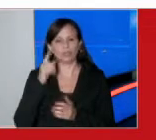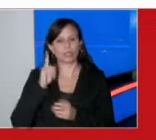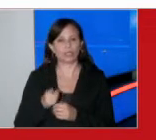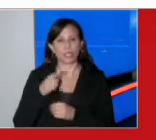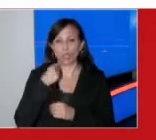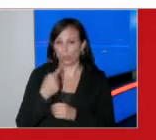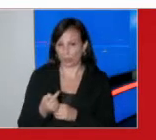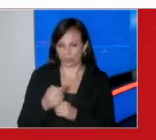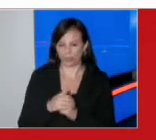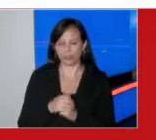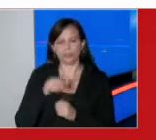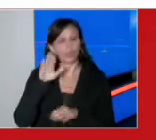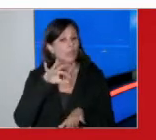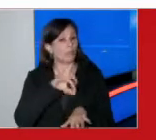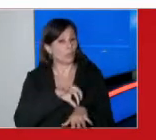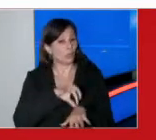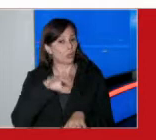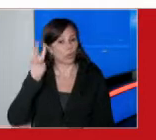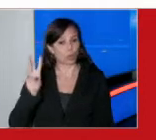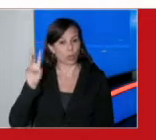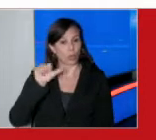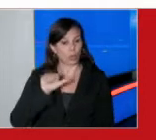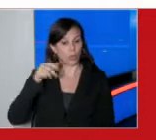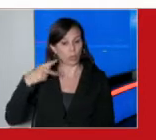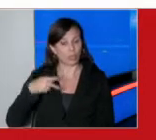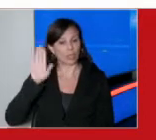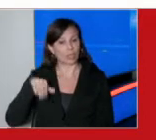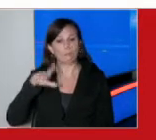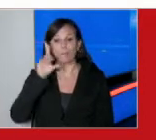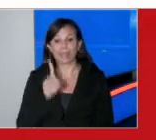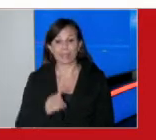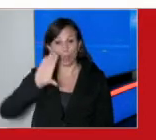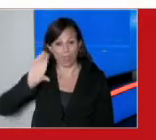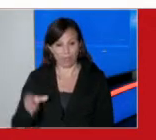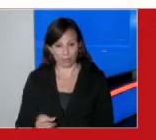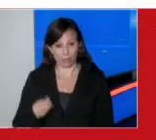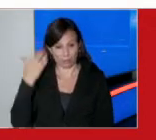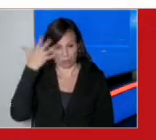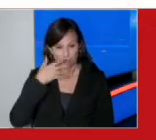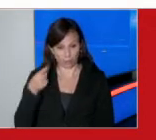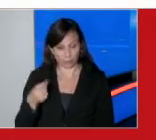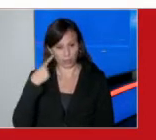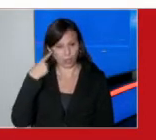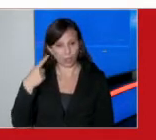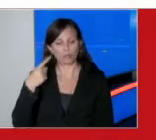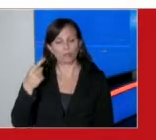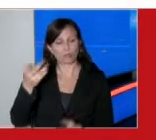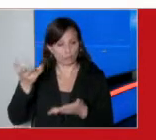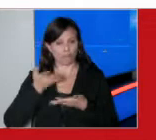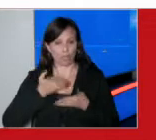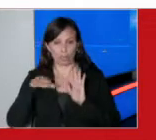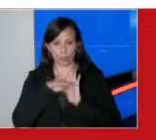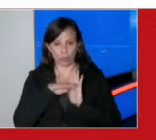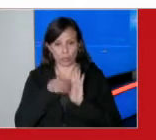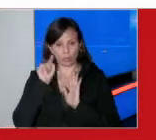לומר שגם שרון אלרועי פרייס אומרת שגם בדרום אפריקה, למעשה, אנחנו יודעים משם את הנתונים, משם אנחנו שואבים אותם, אז שם יש